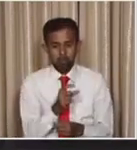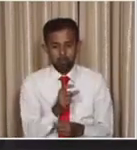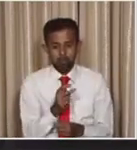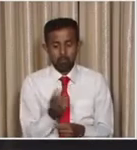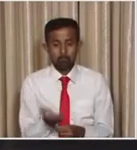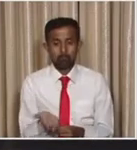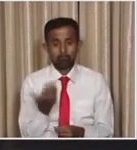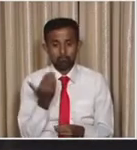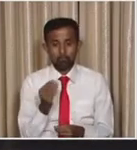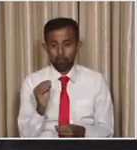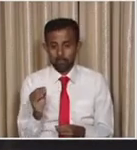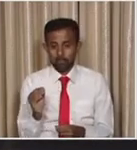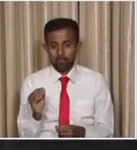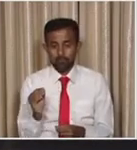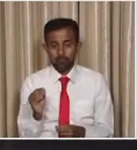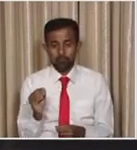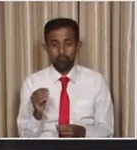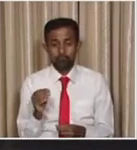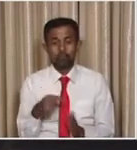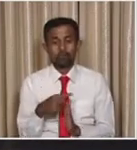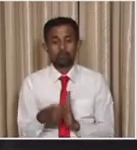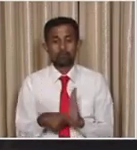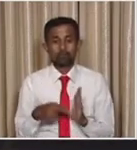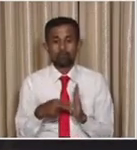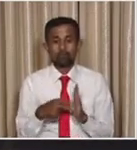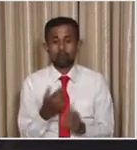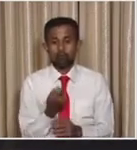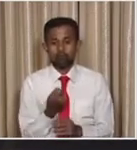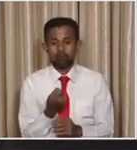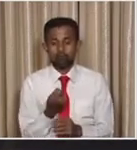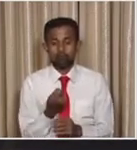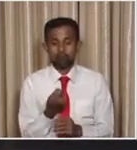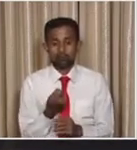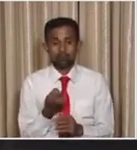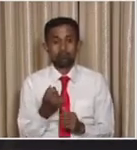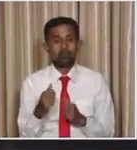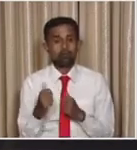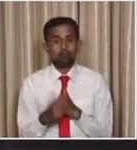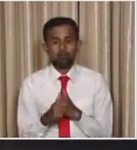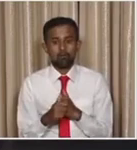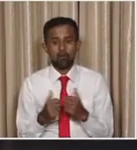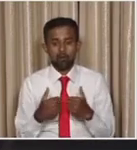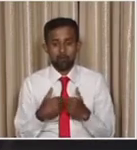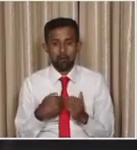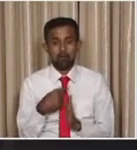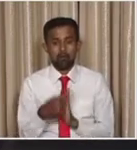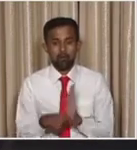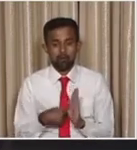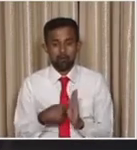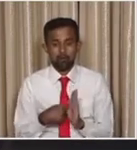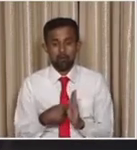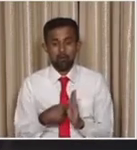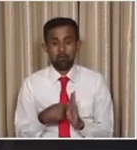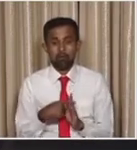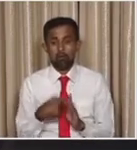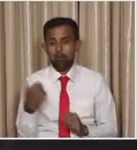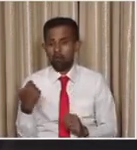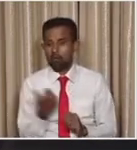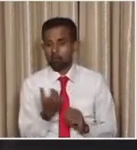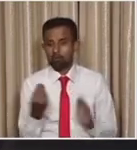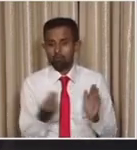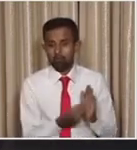වැඩිපුර යොදෙව්වොත් ඒ හරහා මේ රටේ ආර්ථිකයේ ජාතික නිෂ්පාදනය අපේ රටේ කොටසක් අලුතෙන් එකතු